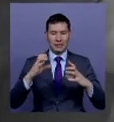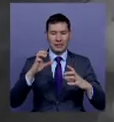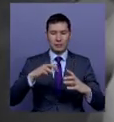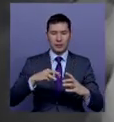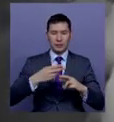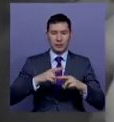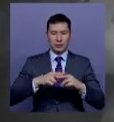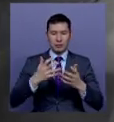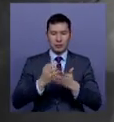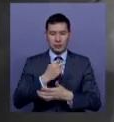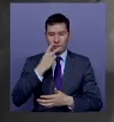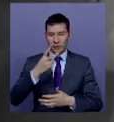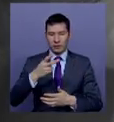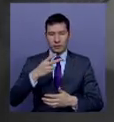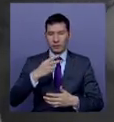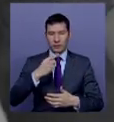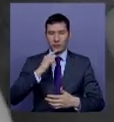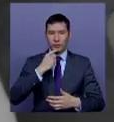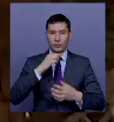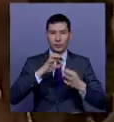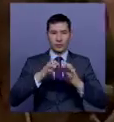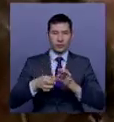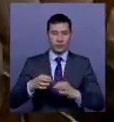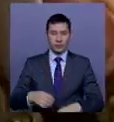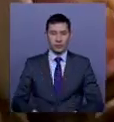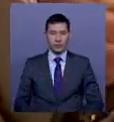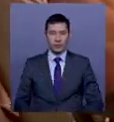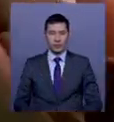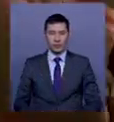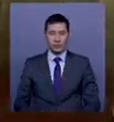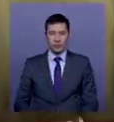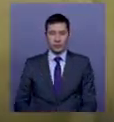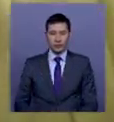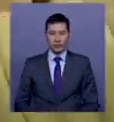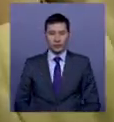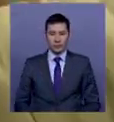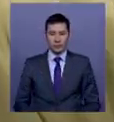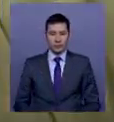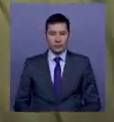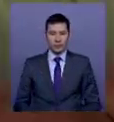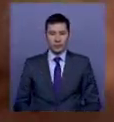шығару ақалаттыларға да оңай болмапты. Форма